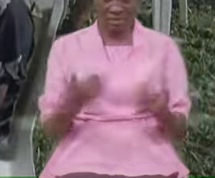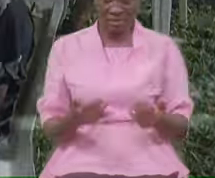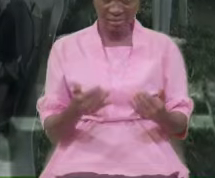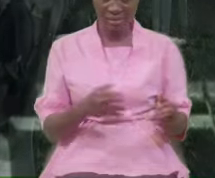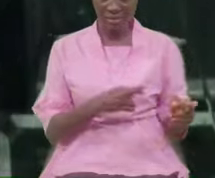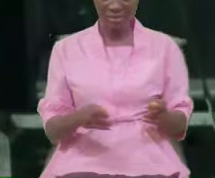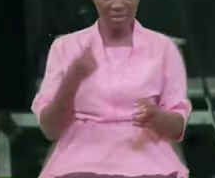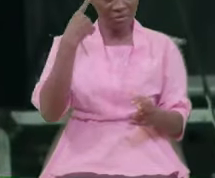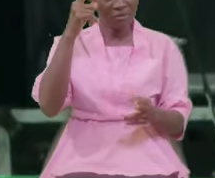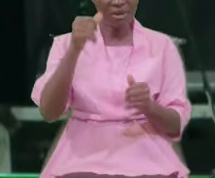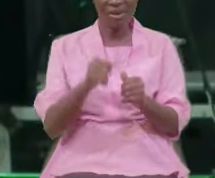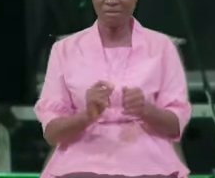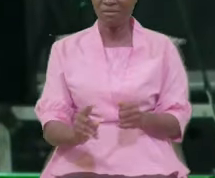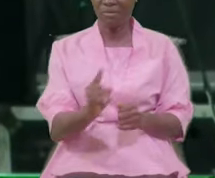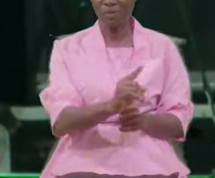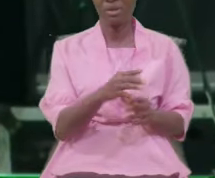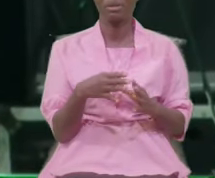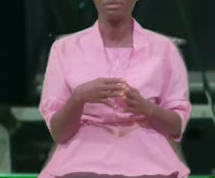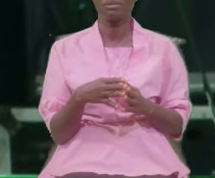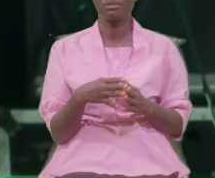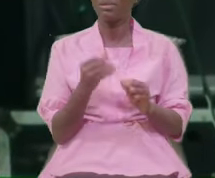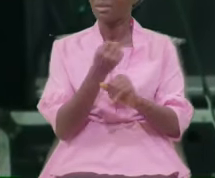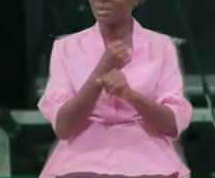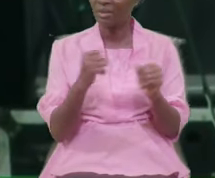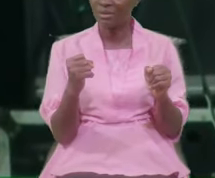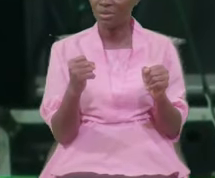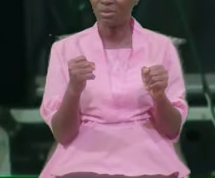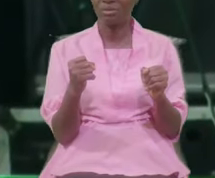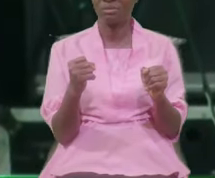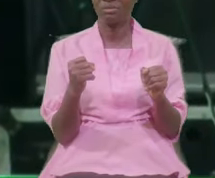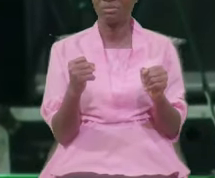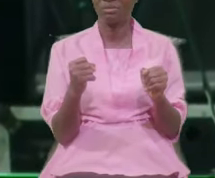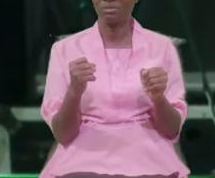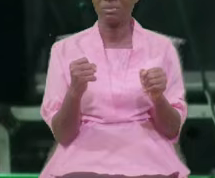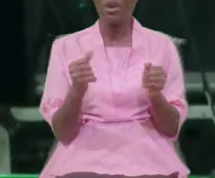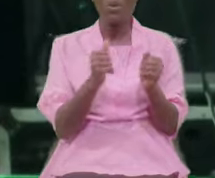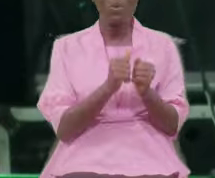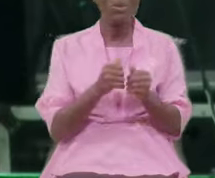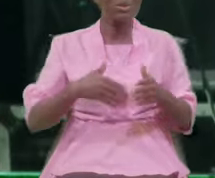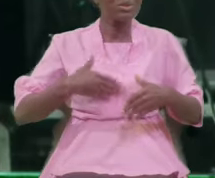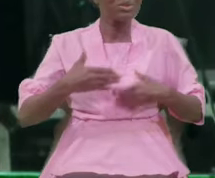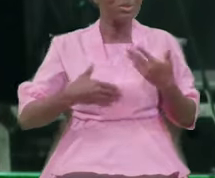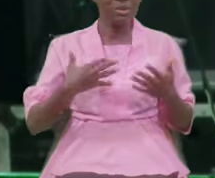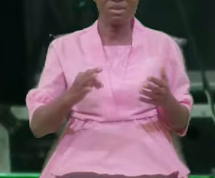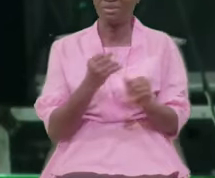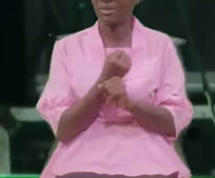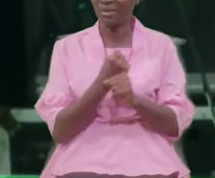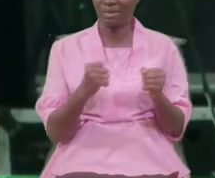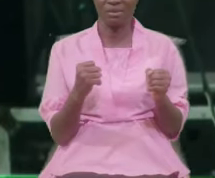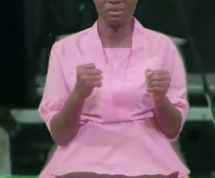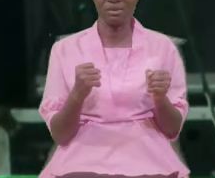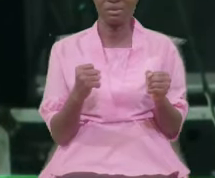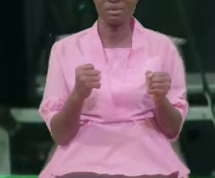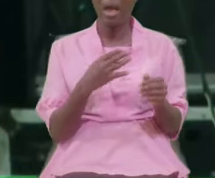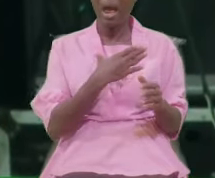naon para Salvation kaluwasan with the joy of salvation ang kalipay sa kaluwasan and with the